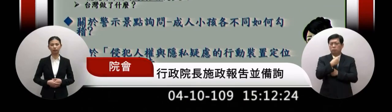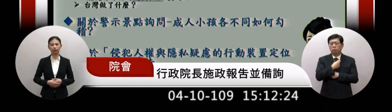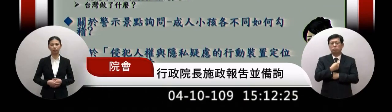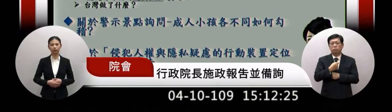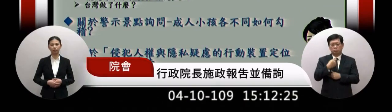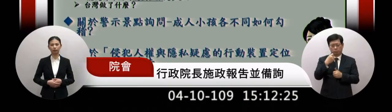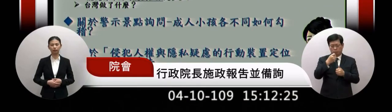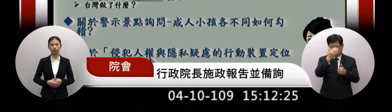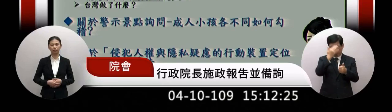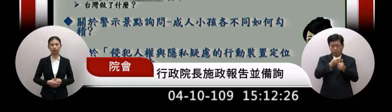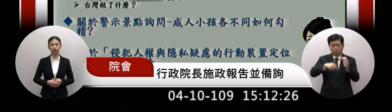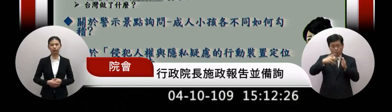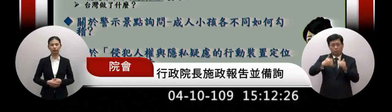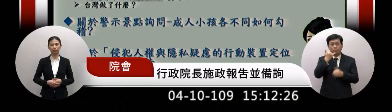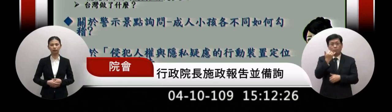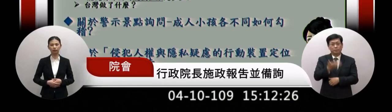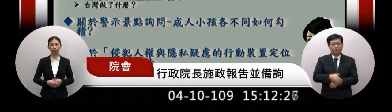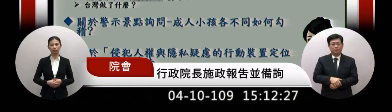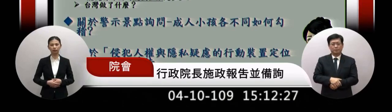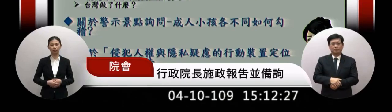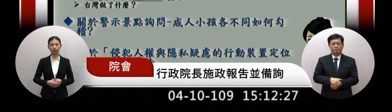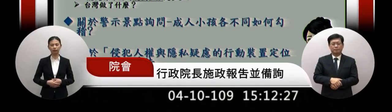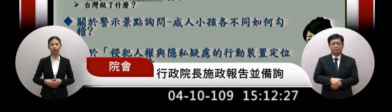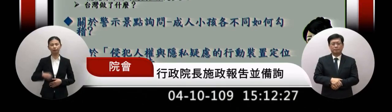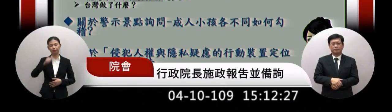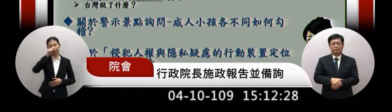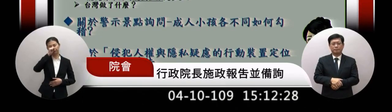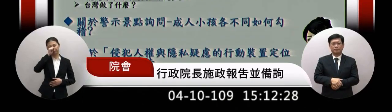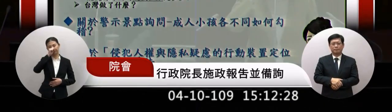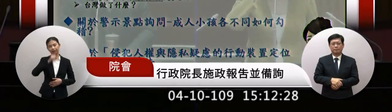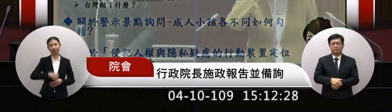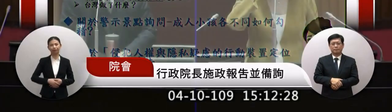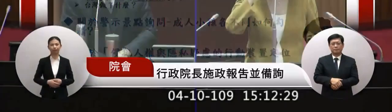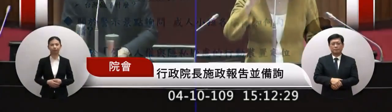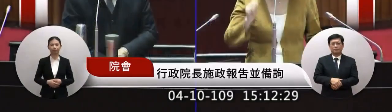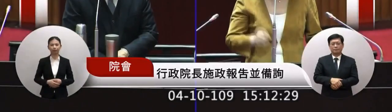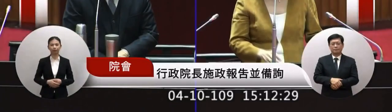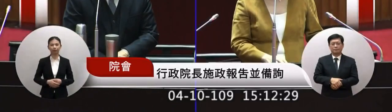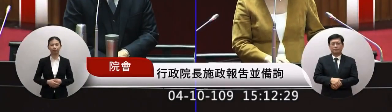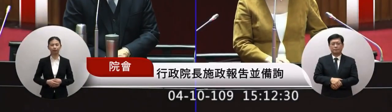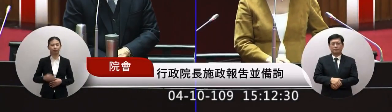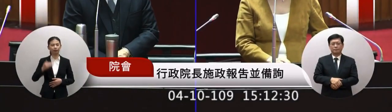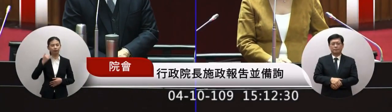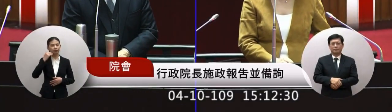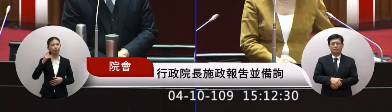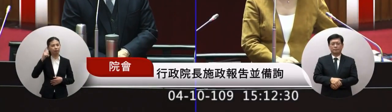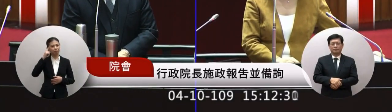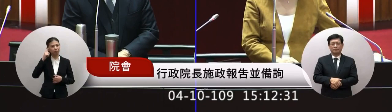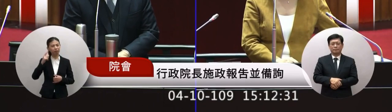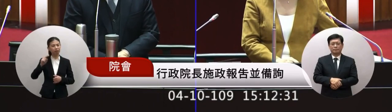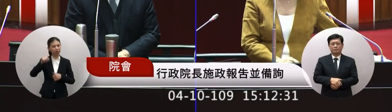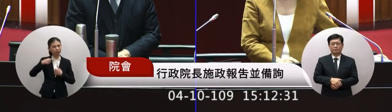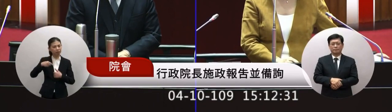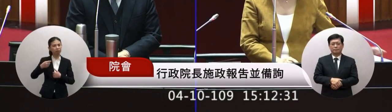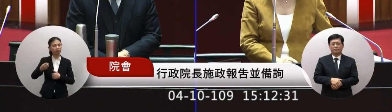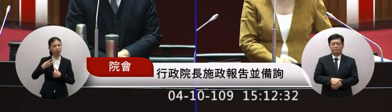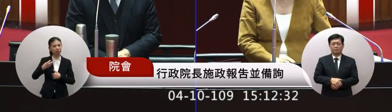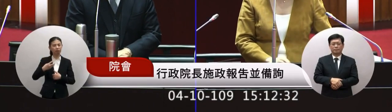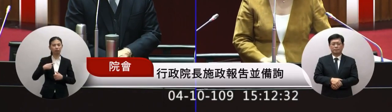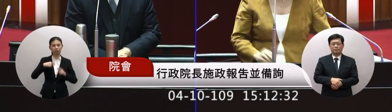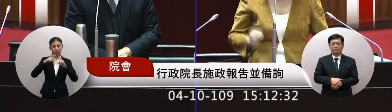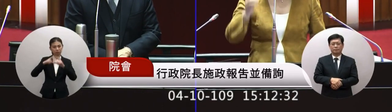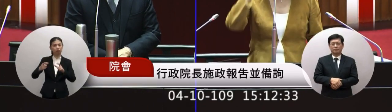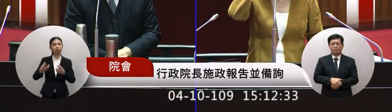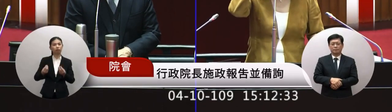部分，再拜托院长，可以吗？ 好，委员如果有各方面的指教，那我们没有来得及答询